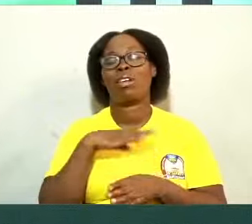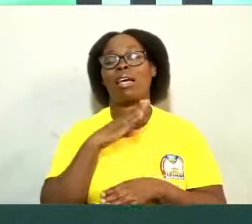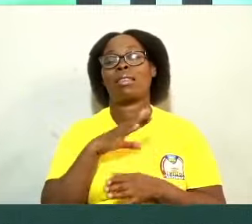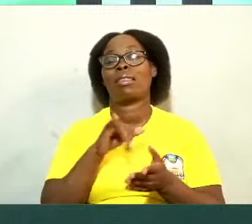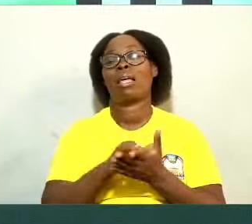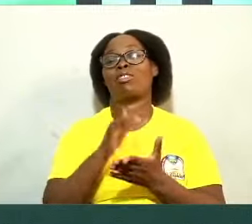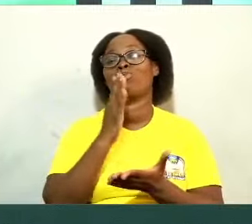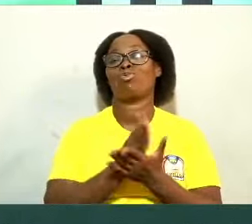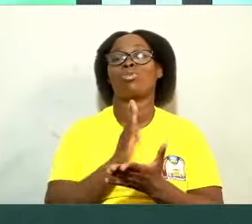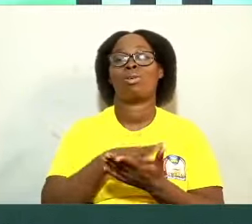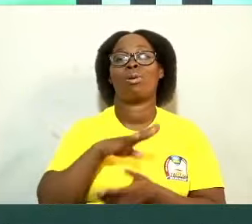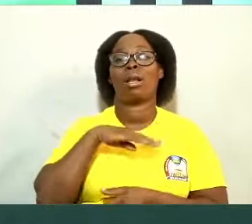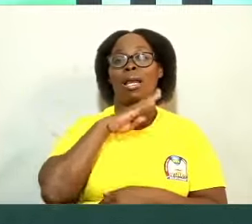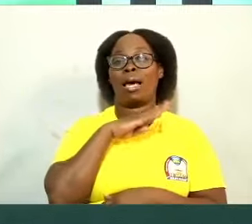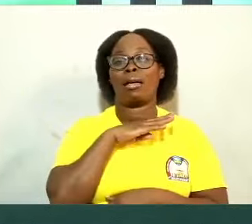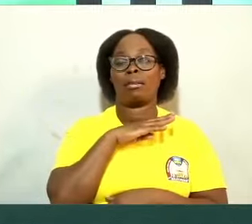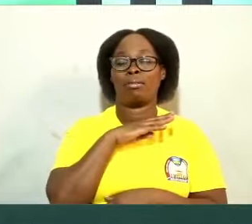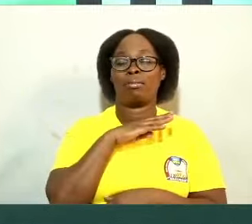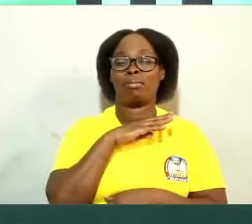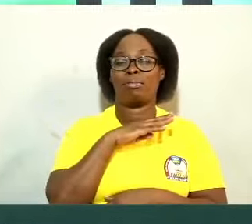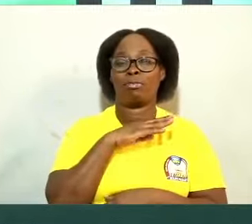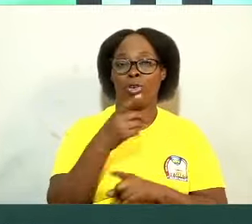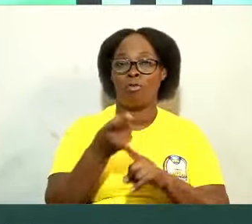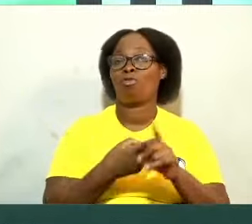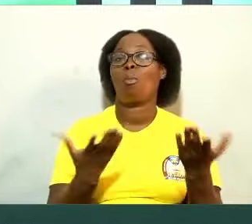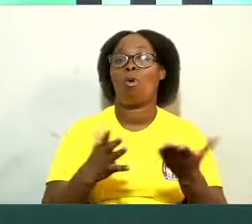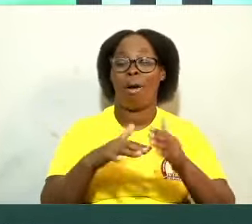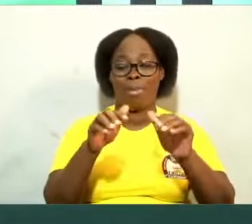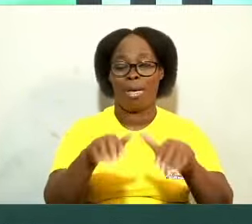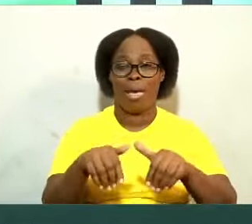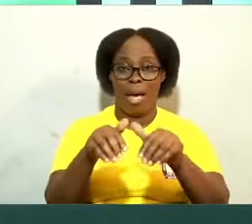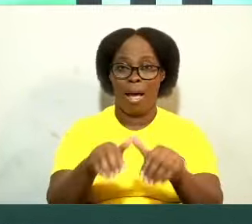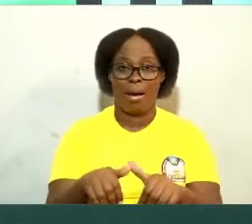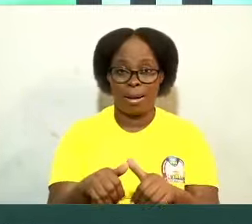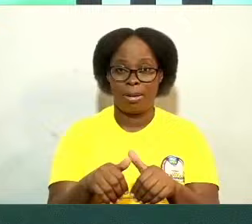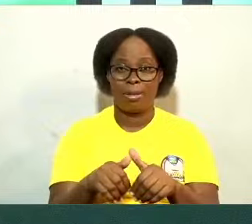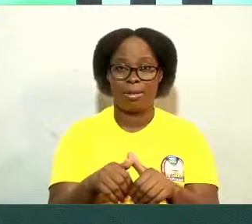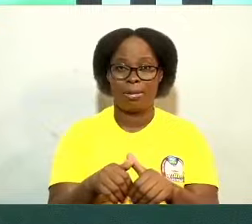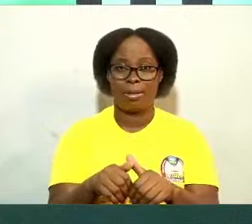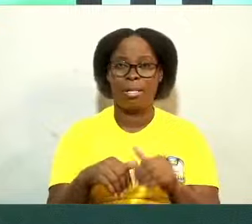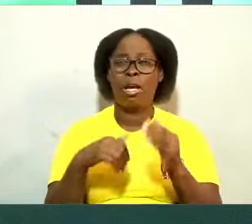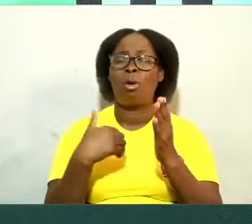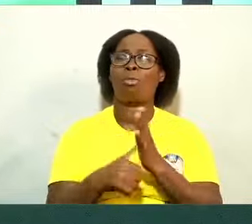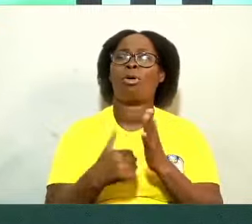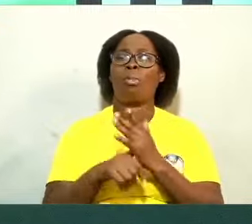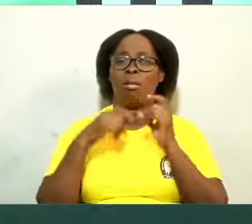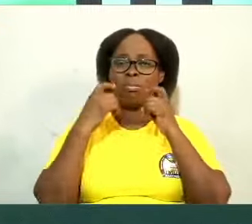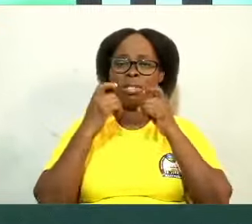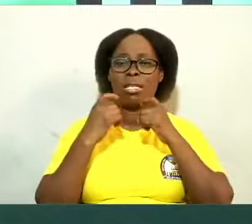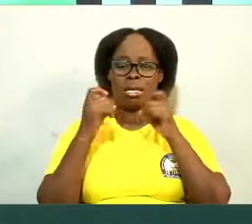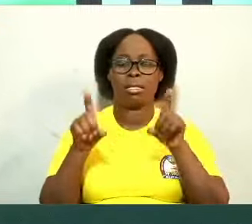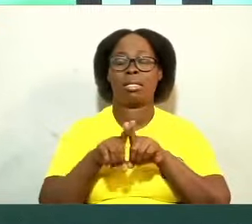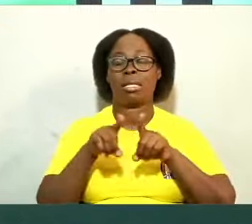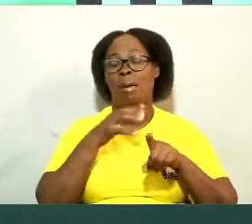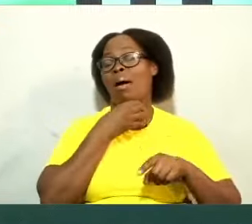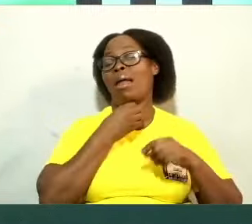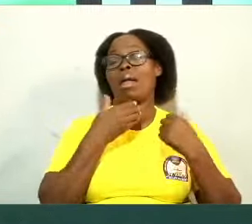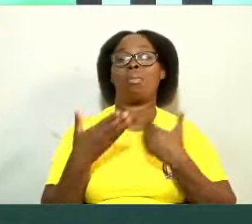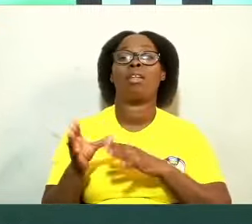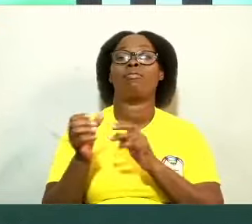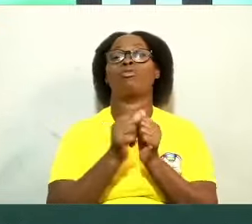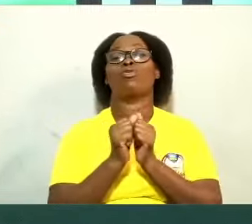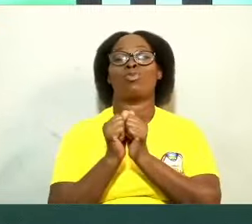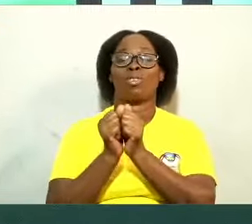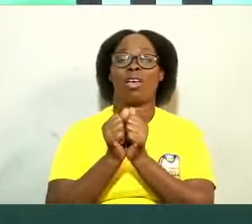atakufa. Alitoka nao bustani ya Eden. Alitoka na tatizo la dhambi. Na